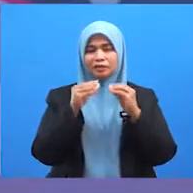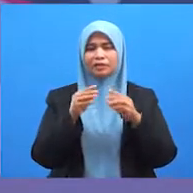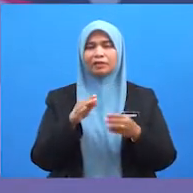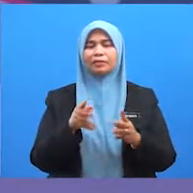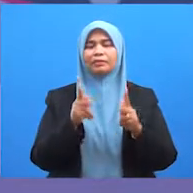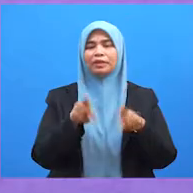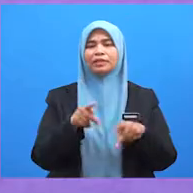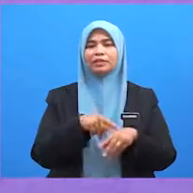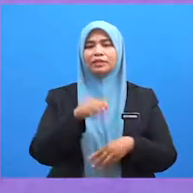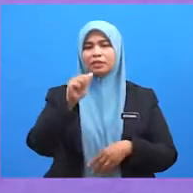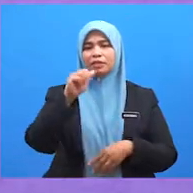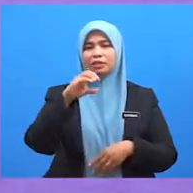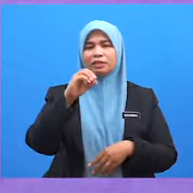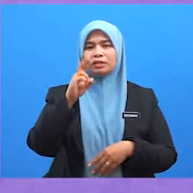Aceh.